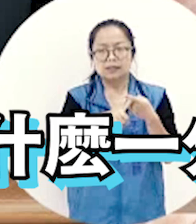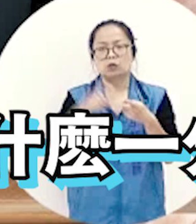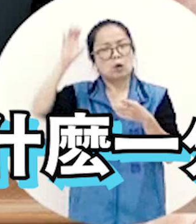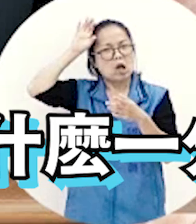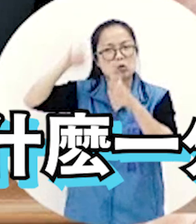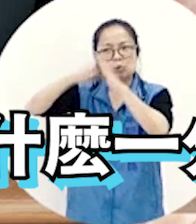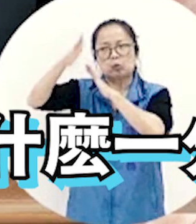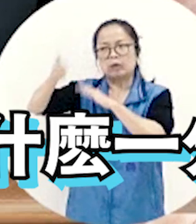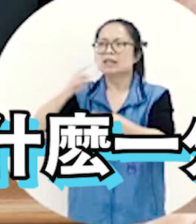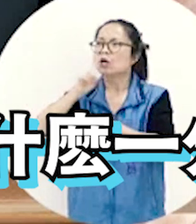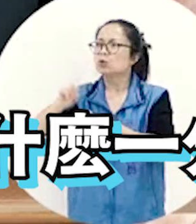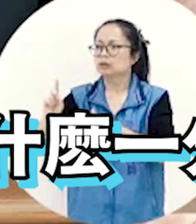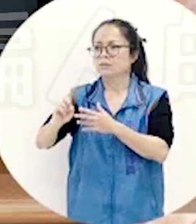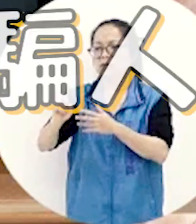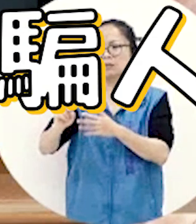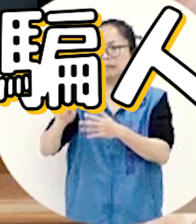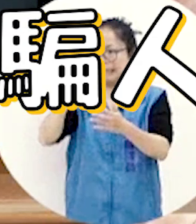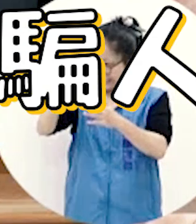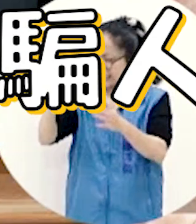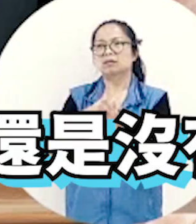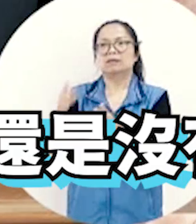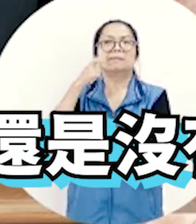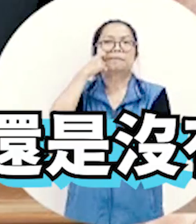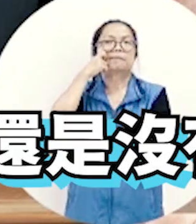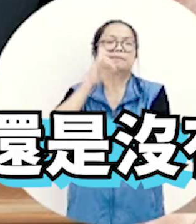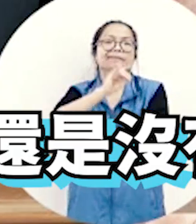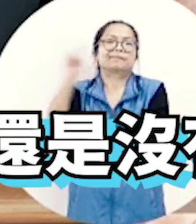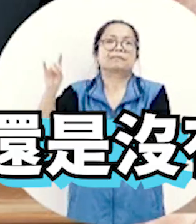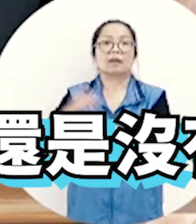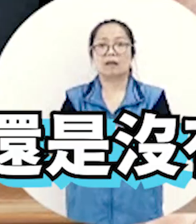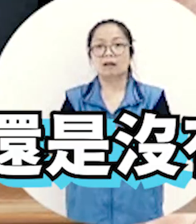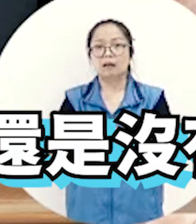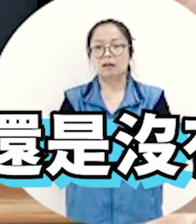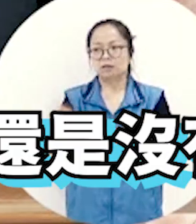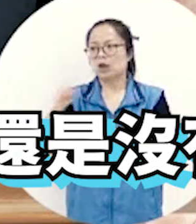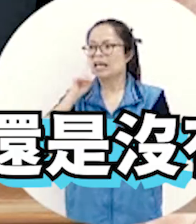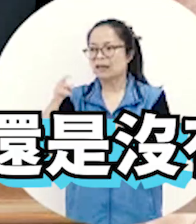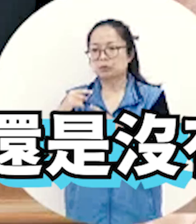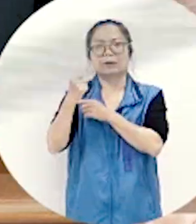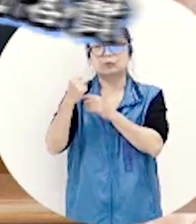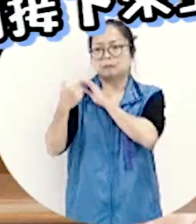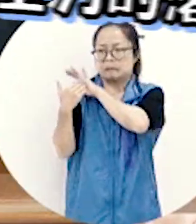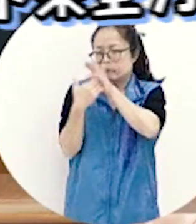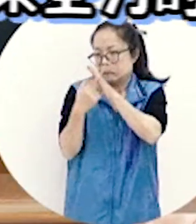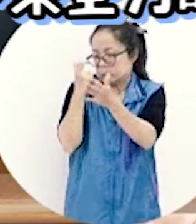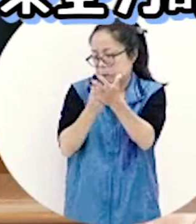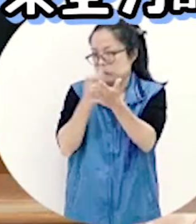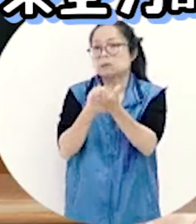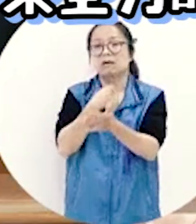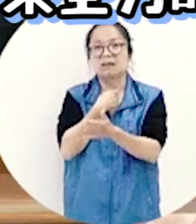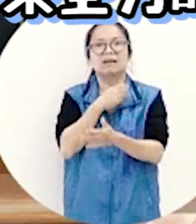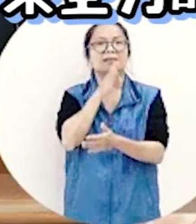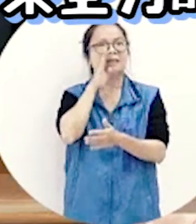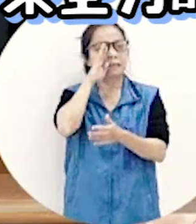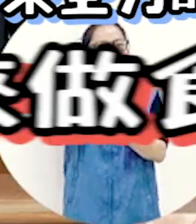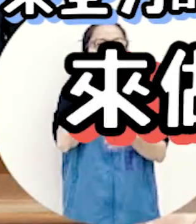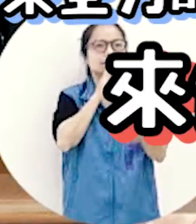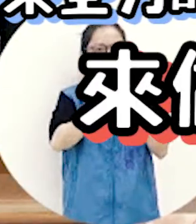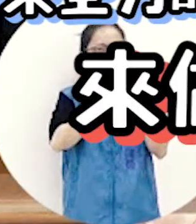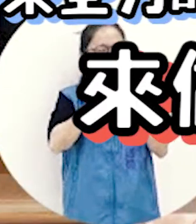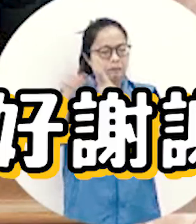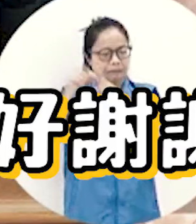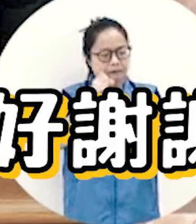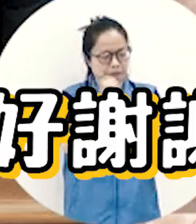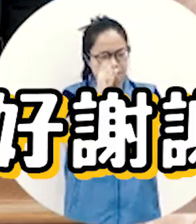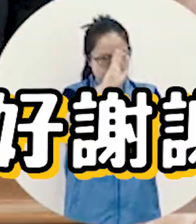说什么，哎，一分就分得出来，那都骗人的。所以他这样子讲是没有办法化解疑虑。 对，所以我们现在就全力的落实来做食